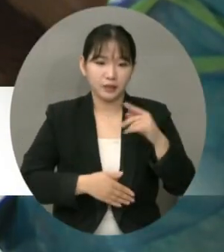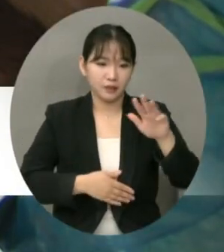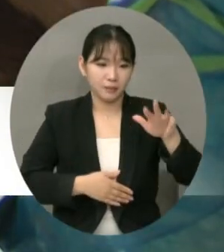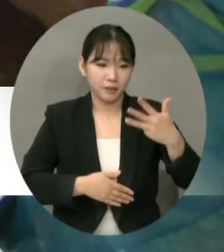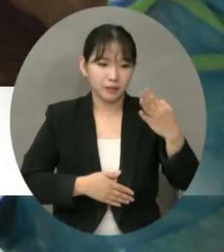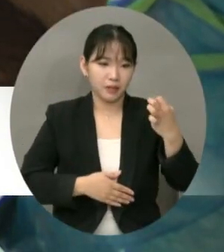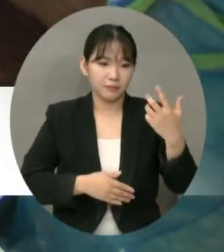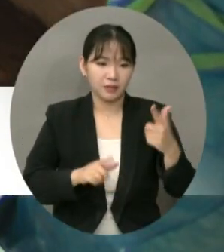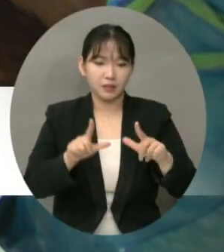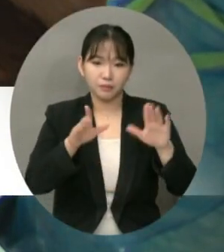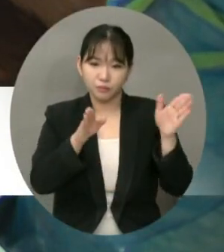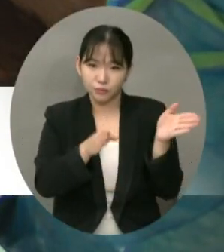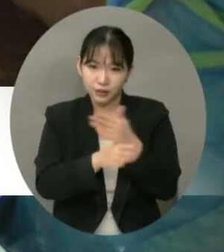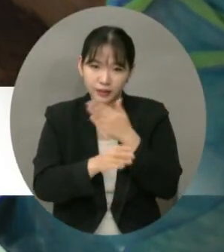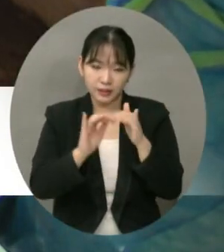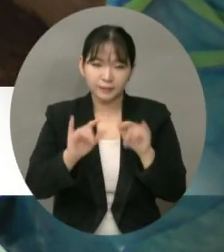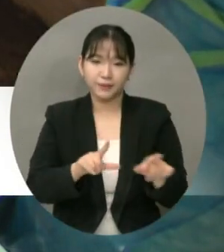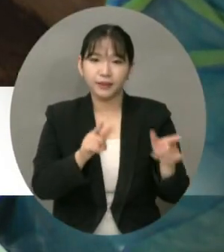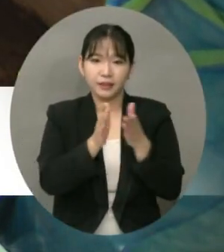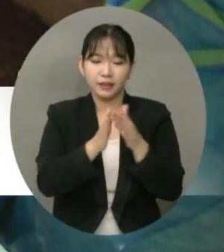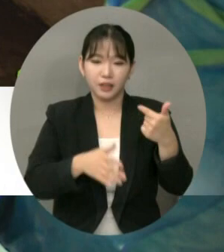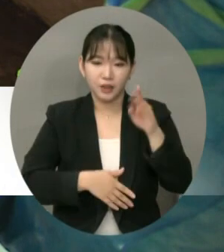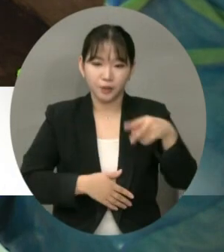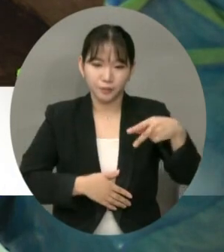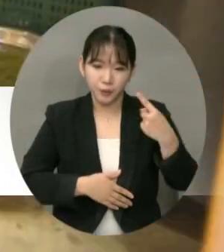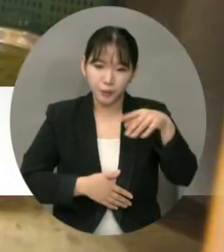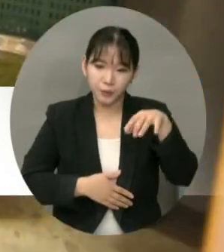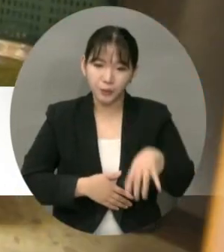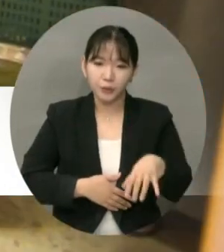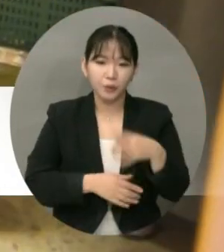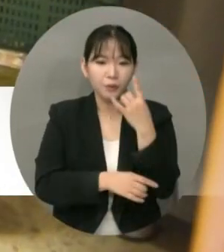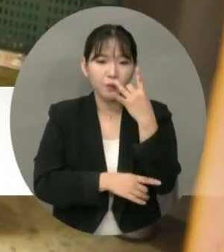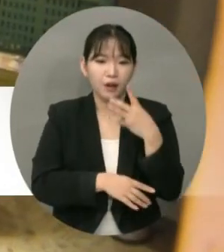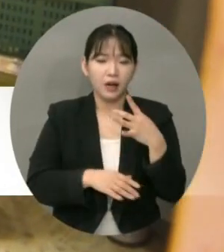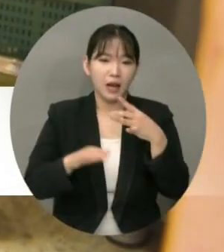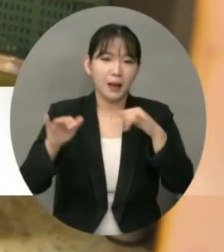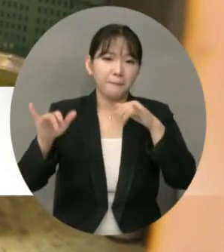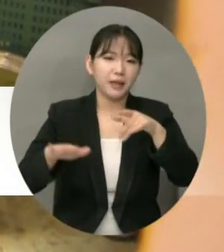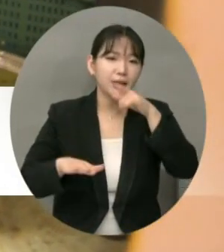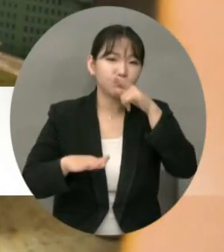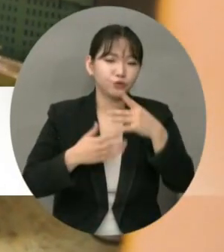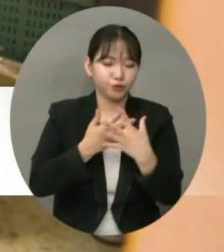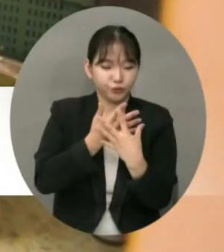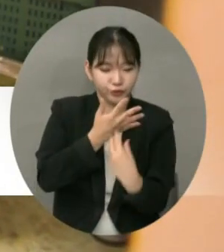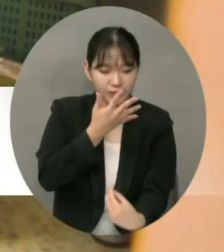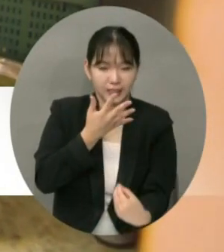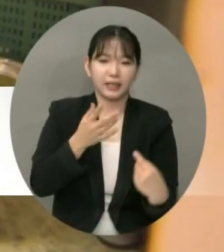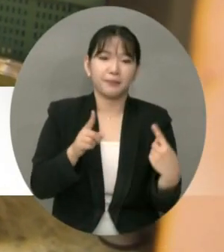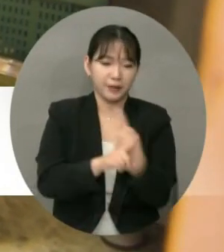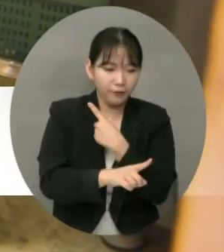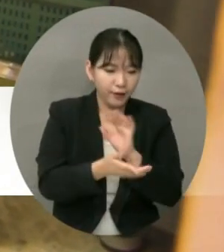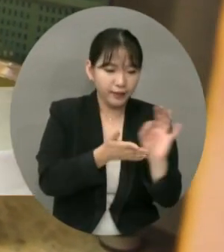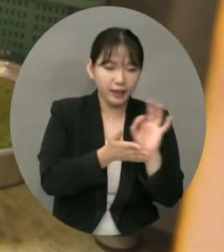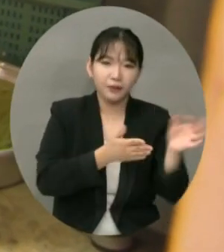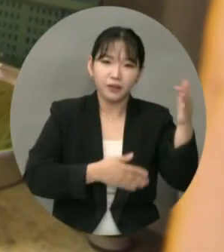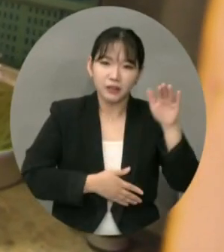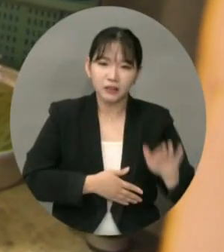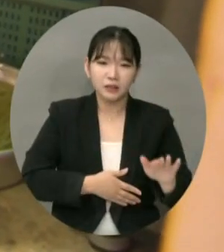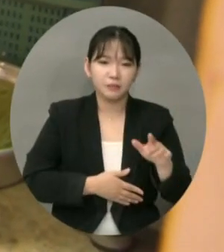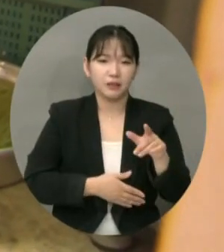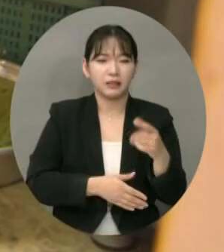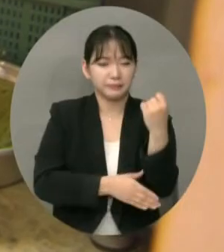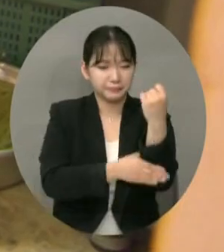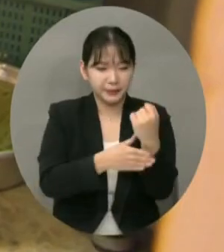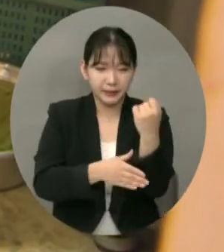1847년 사람들이 살기 시작했던 두는 기존 해수 담수화 시설을 운영해 수돗물을 사용해 만 시설물